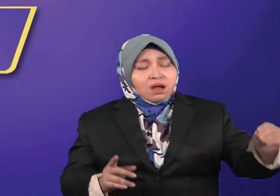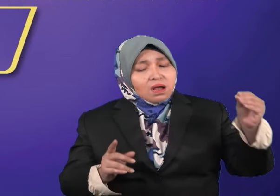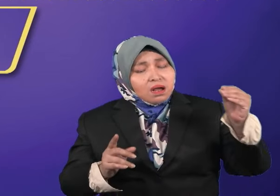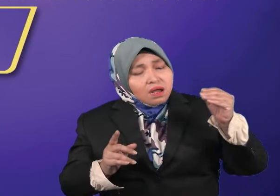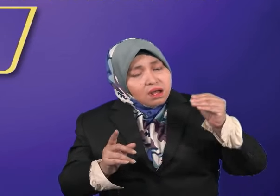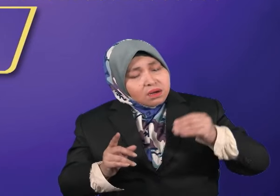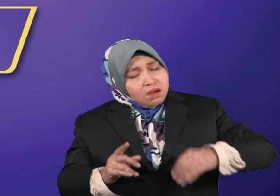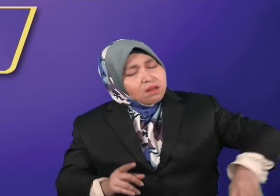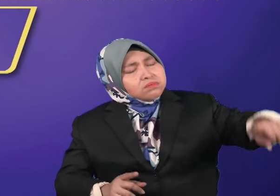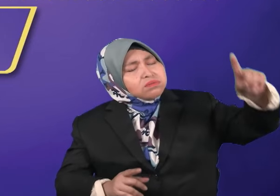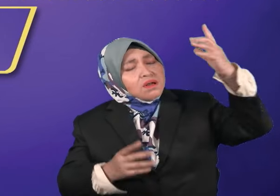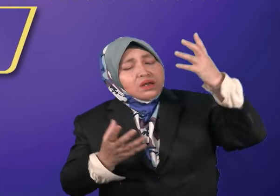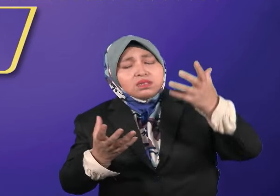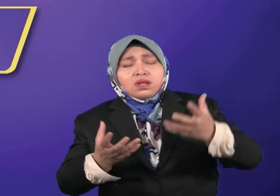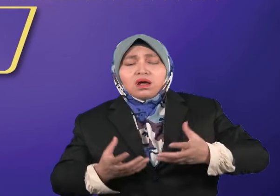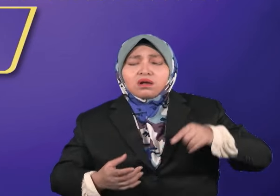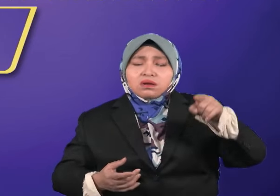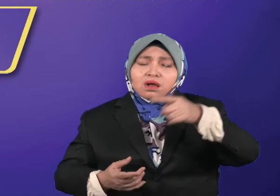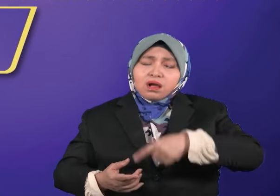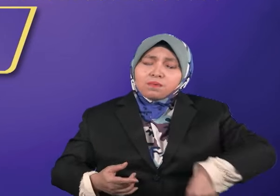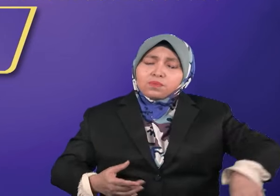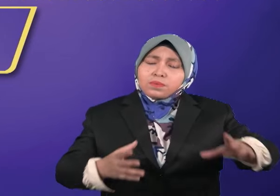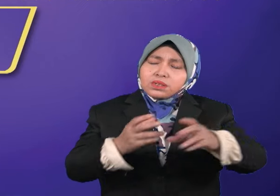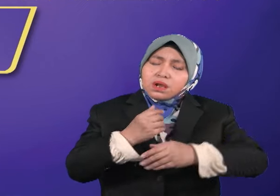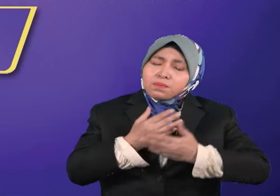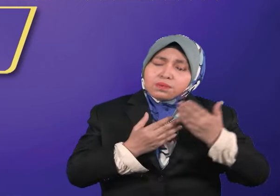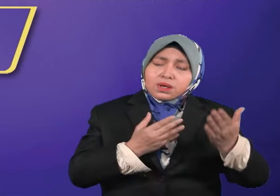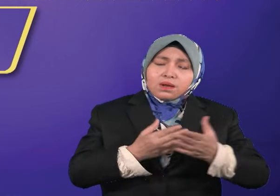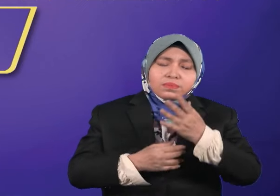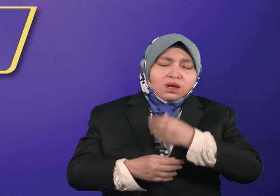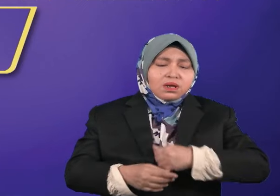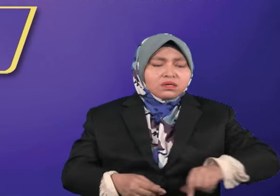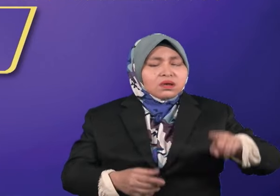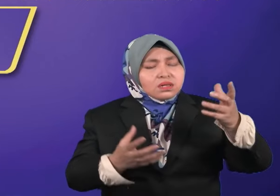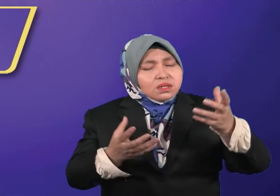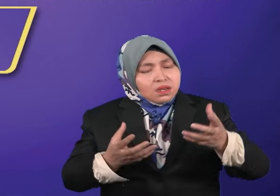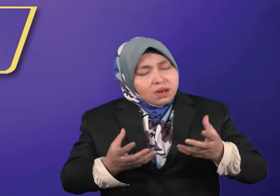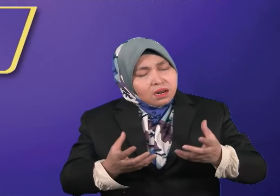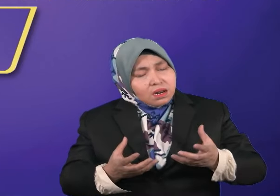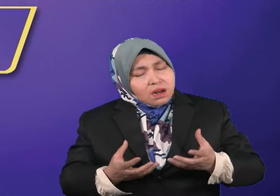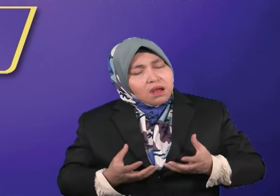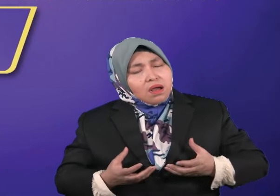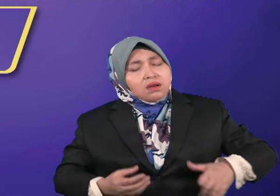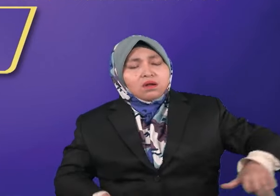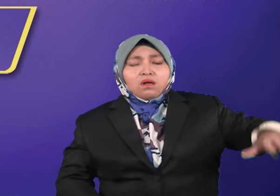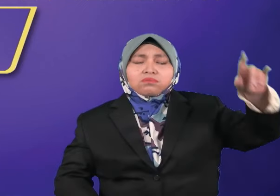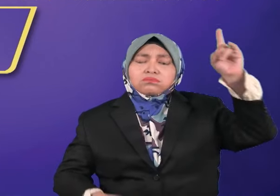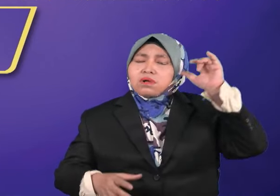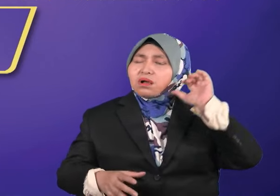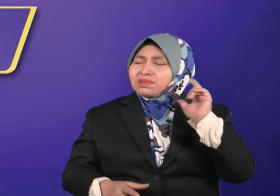ولتكبروا الله على ما هداكم